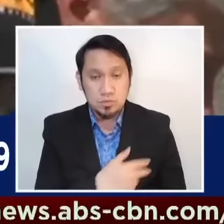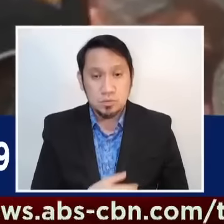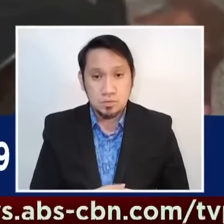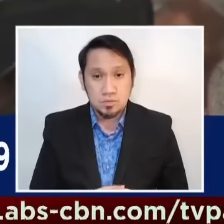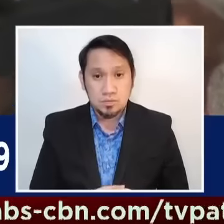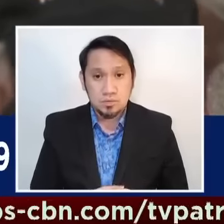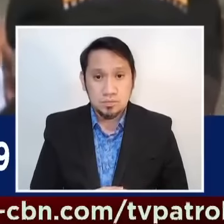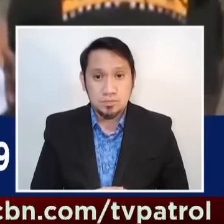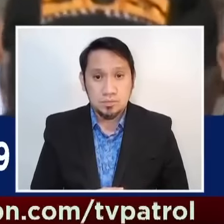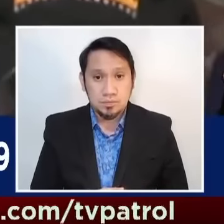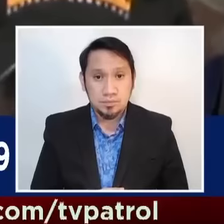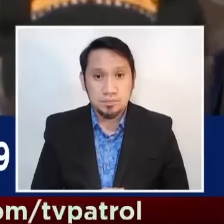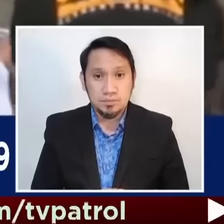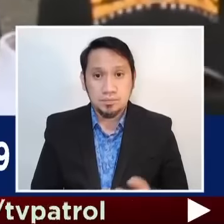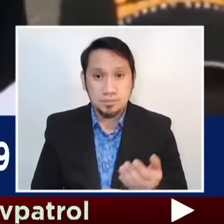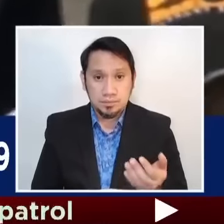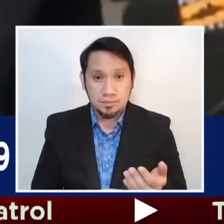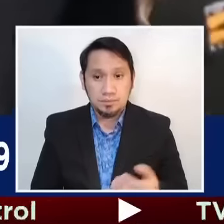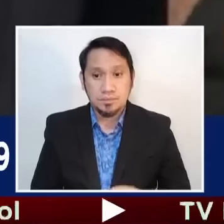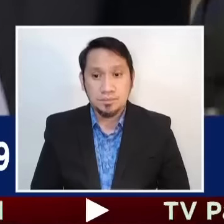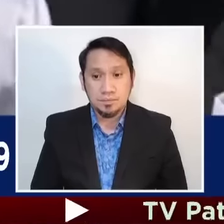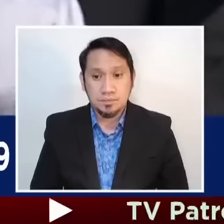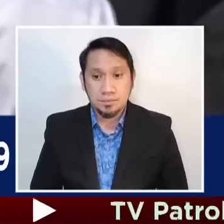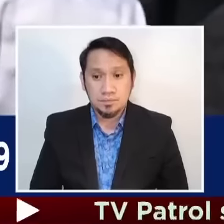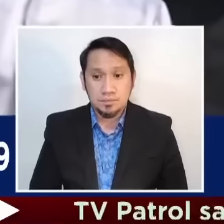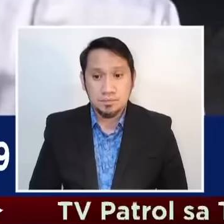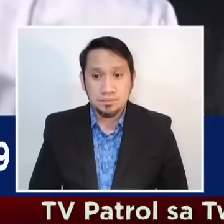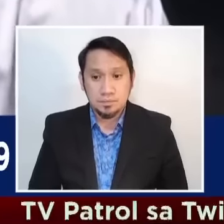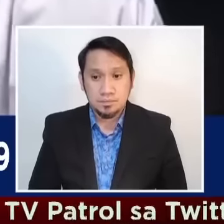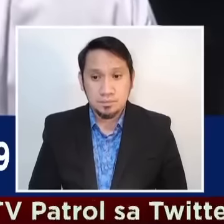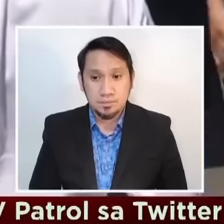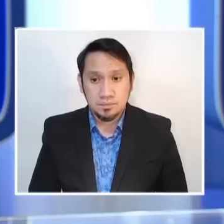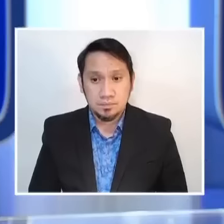Amerika. Vivian Gulia, ABS-CBN News.